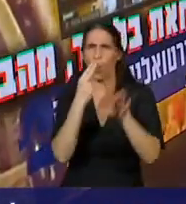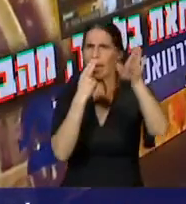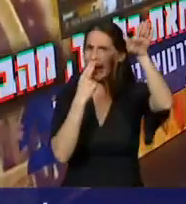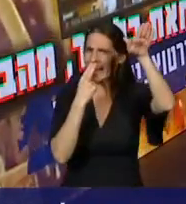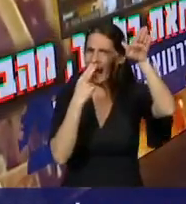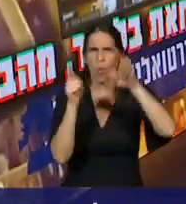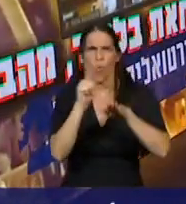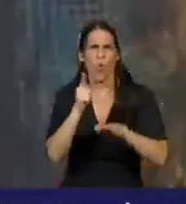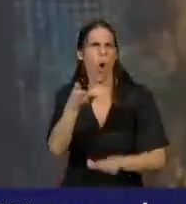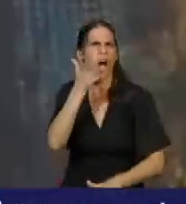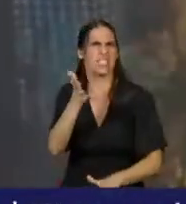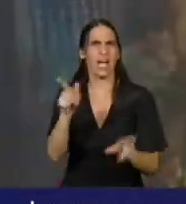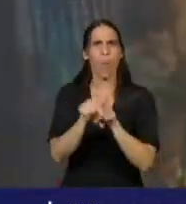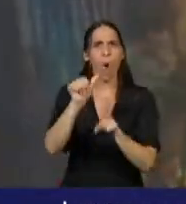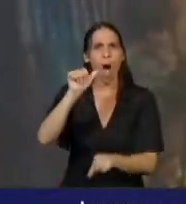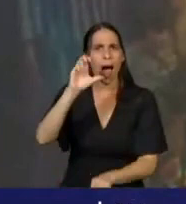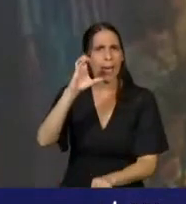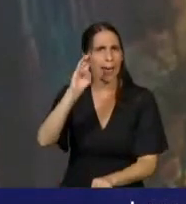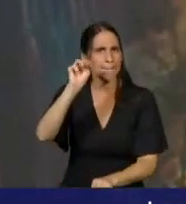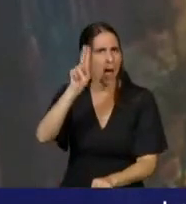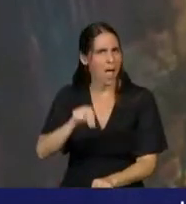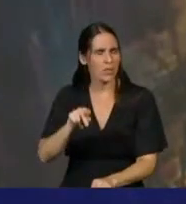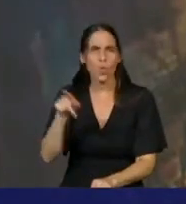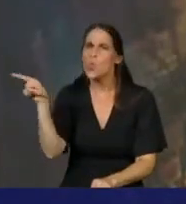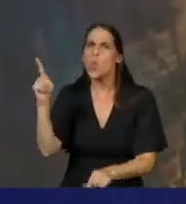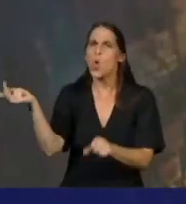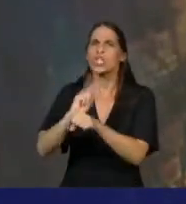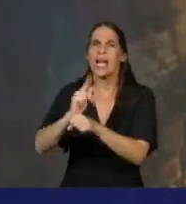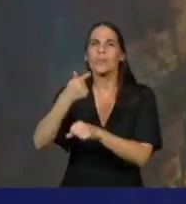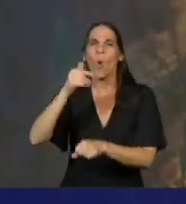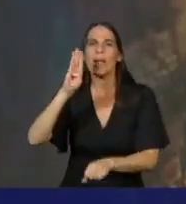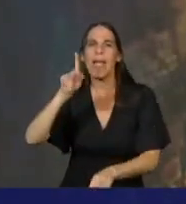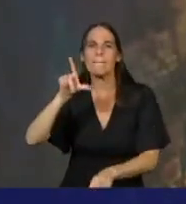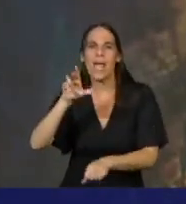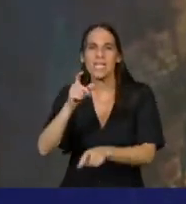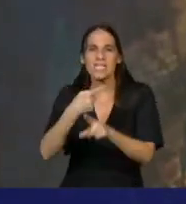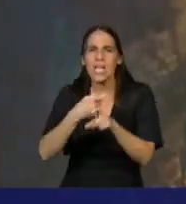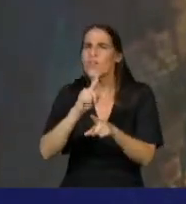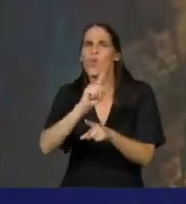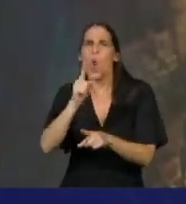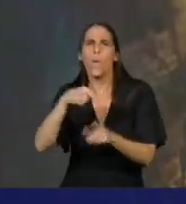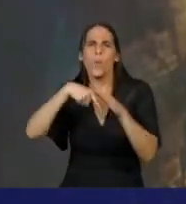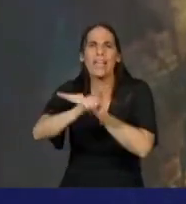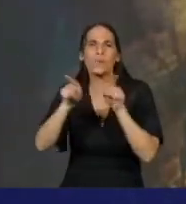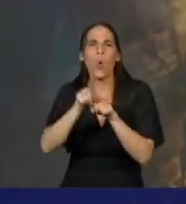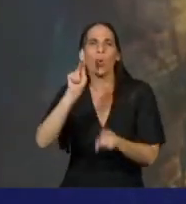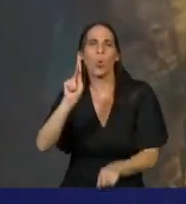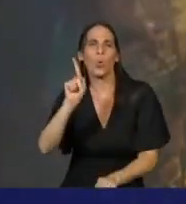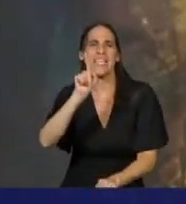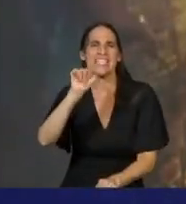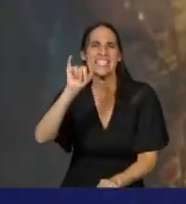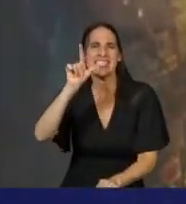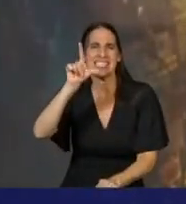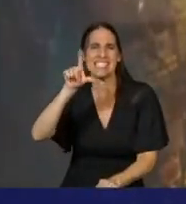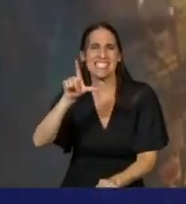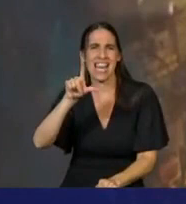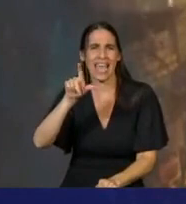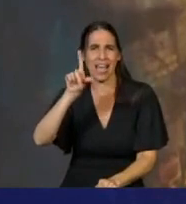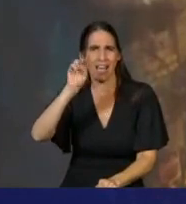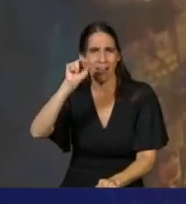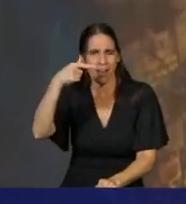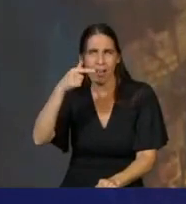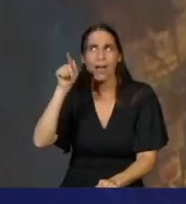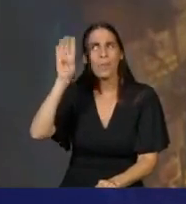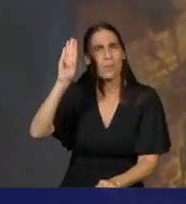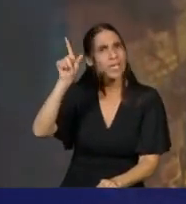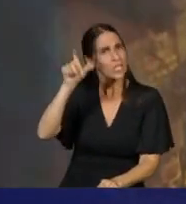לא אכזר כמו אייכמן. נתניהו לא שקרן כמו גבלס, והוא לא בוגד כמו קוויזלינג. נתניהו לדעתי הוא איש חכם מאוד.